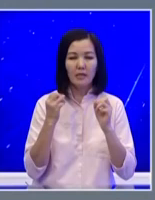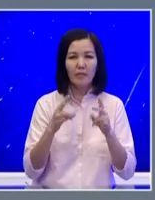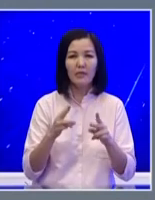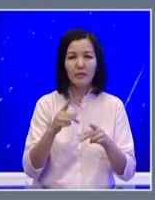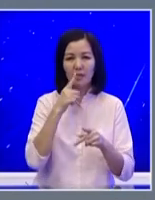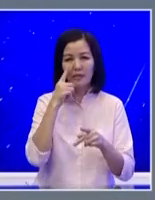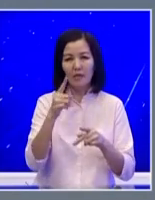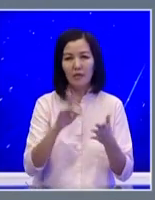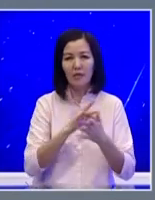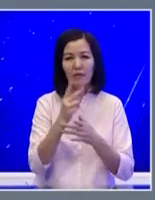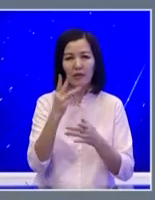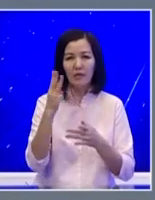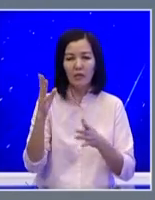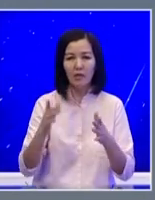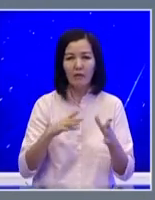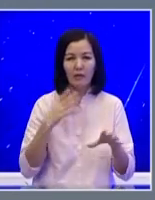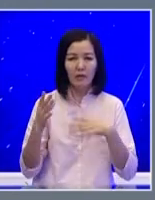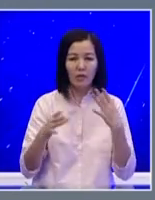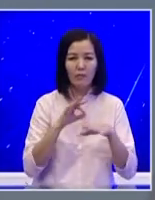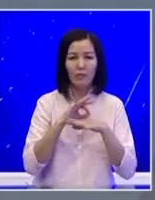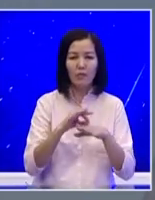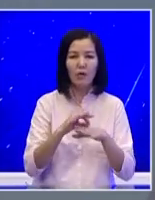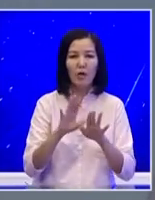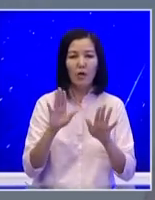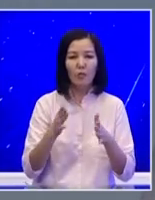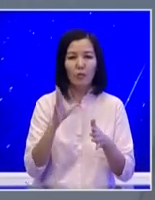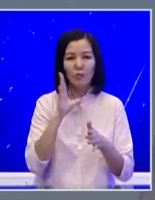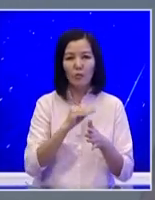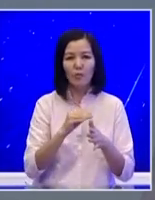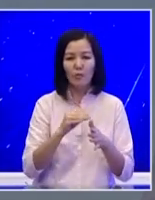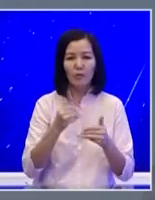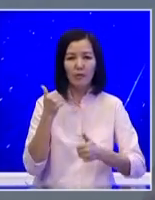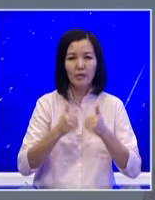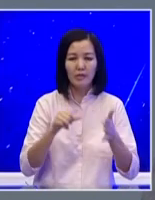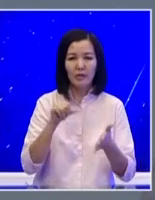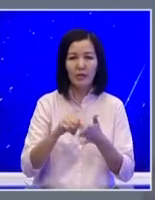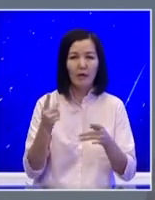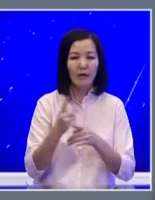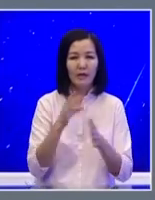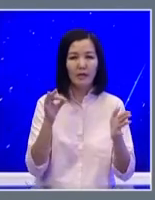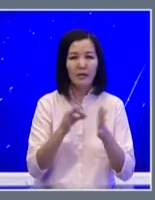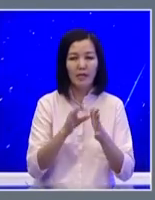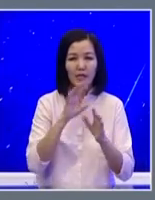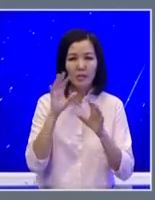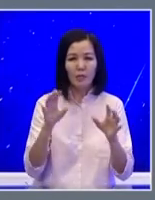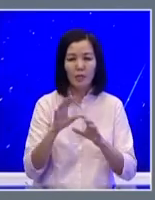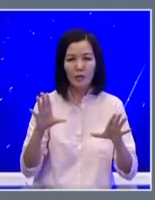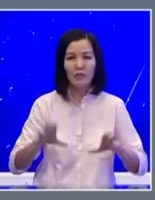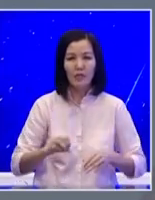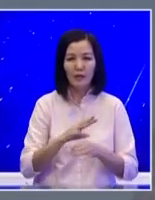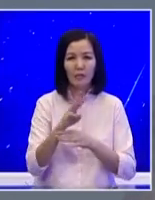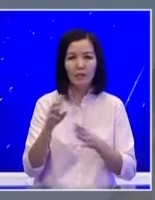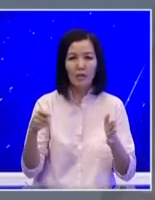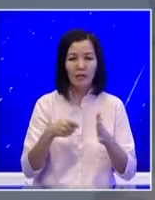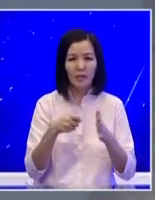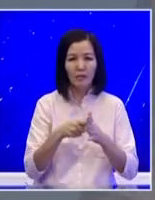по 2-3 человека постоянно проводим тренировки, чтобы они в любой момент могли приступить к гонкам. У нас сейчас одна задача – заботиться о лошадях, обеспечивая им